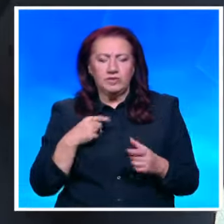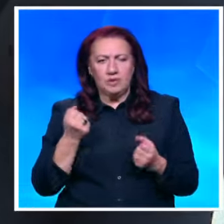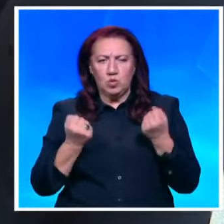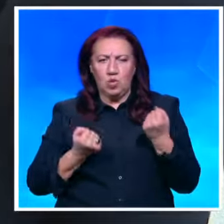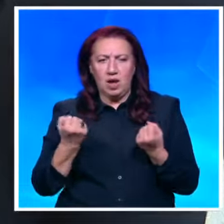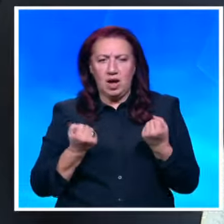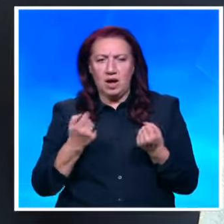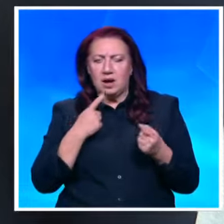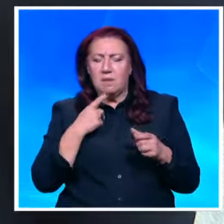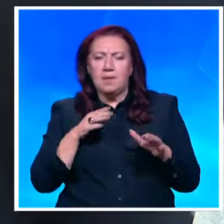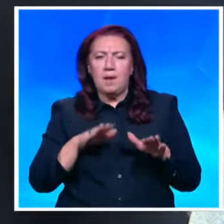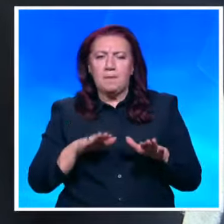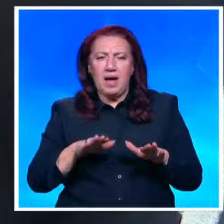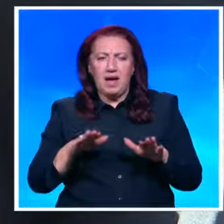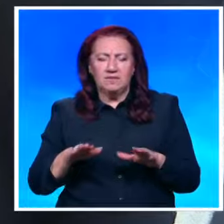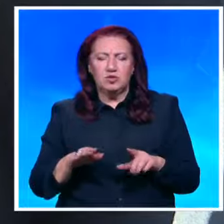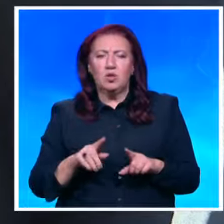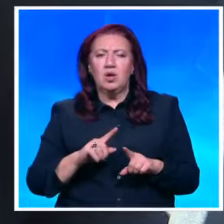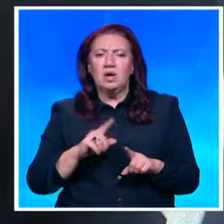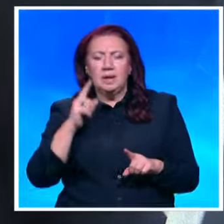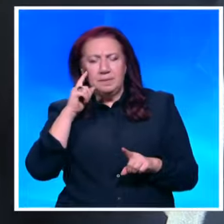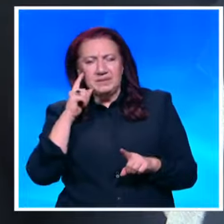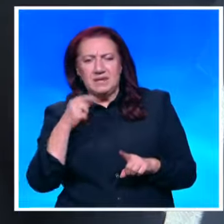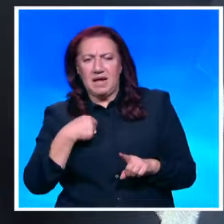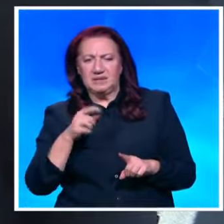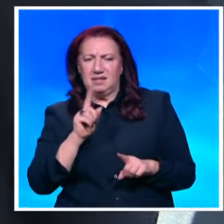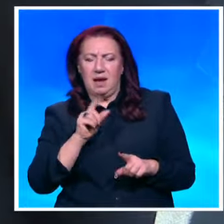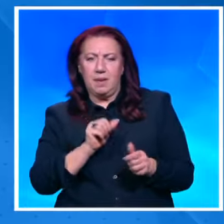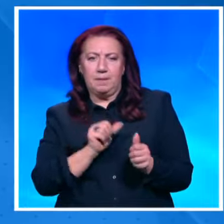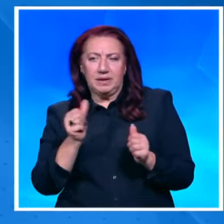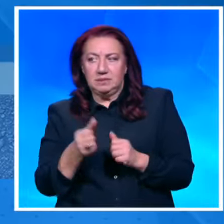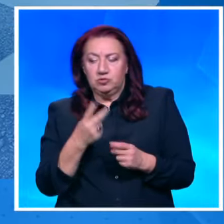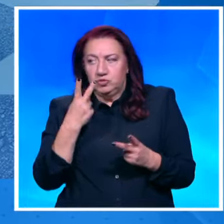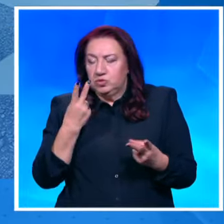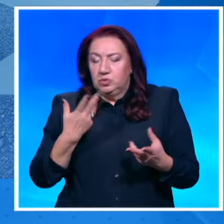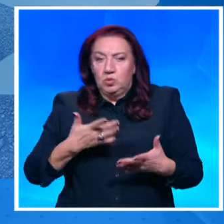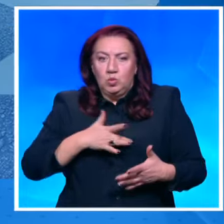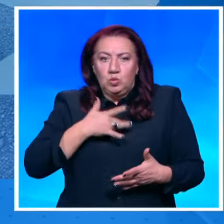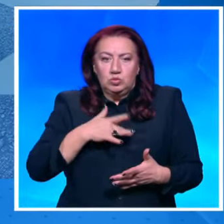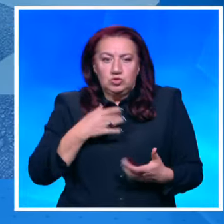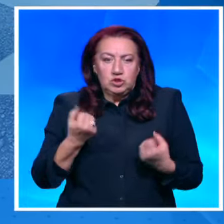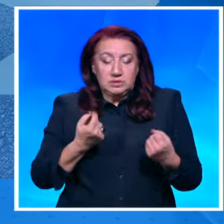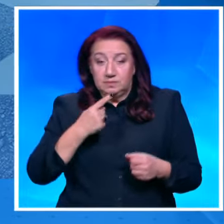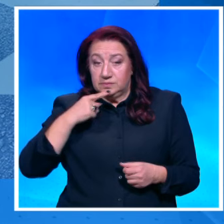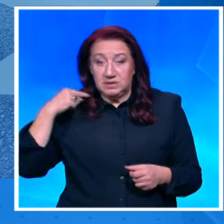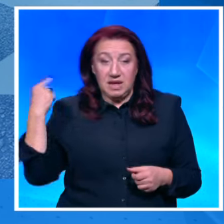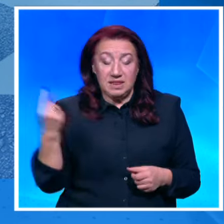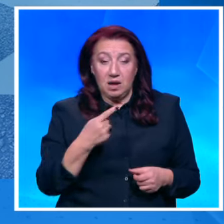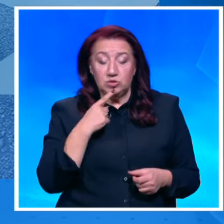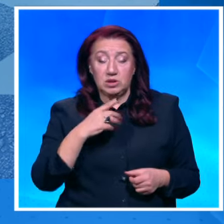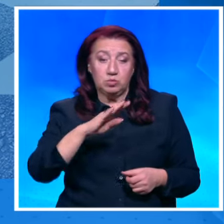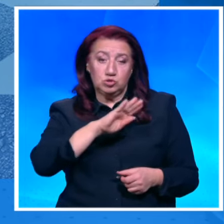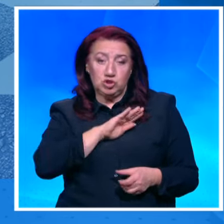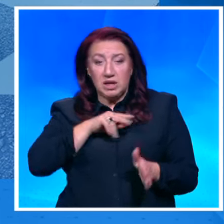винаги си мисля, че не съм с предимство, защото напрежението на пътя е огромно. Само за година загиналите пешеходци в страната